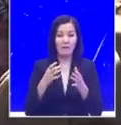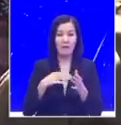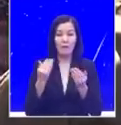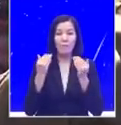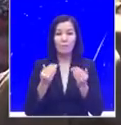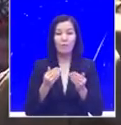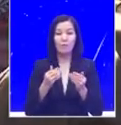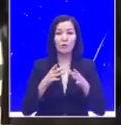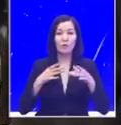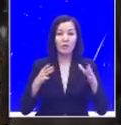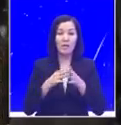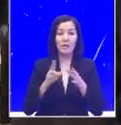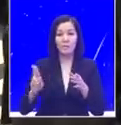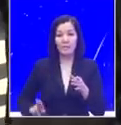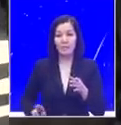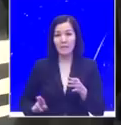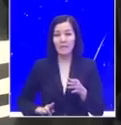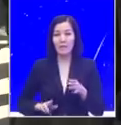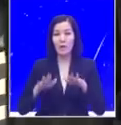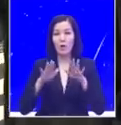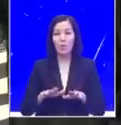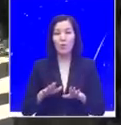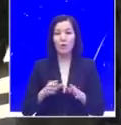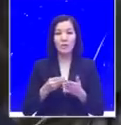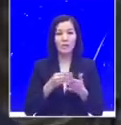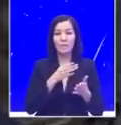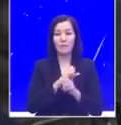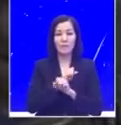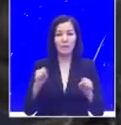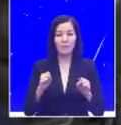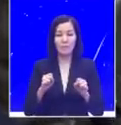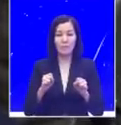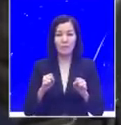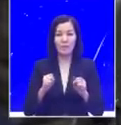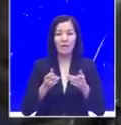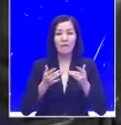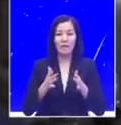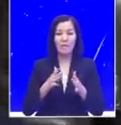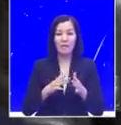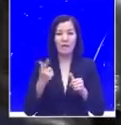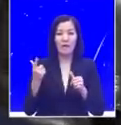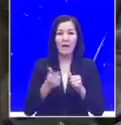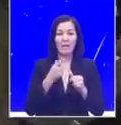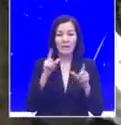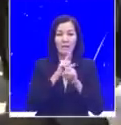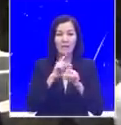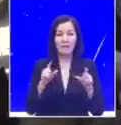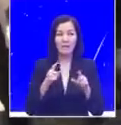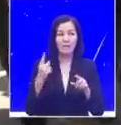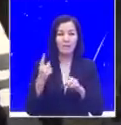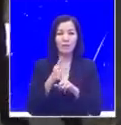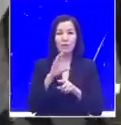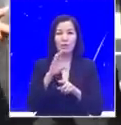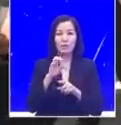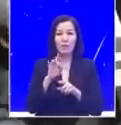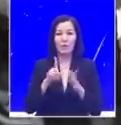олар жиналып, мекеме басшыларына орын бағасын көтермеуді талап етті. Айта кетейік, аталған сауда нысан басшылары 1 сәуірден